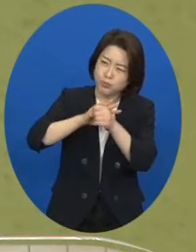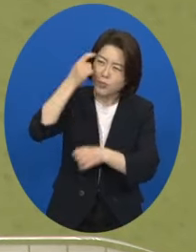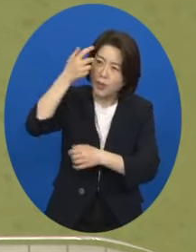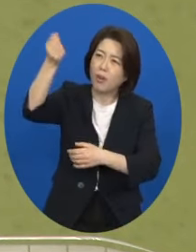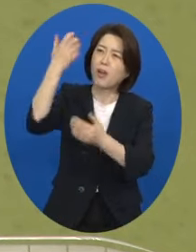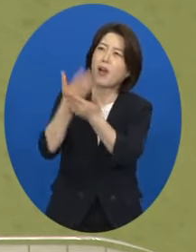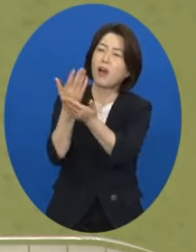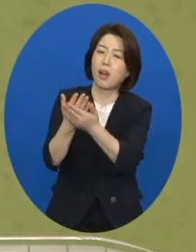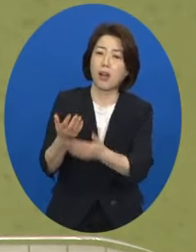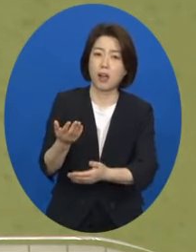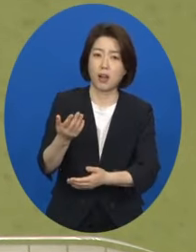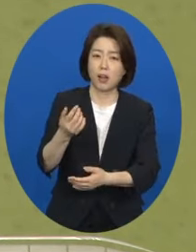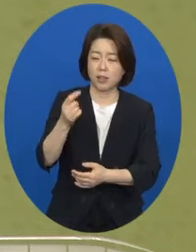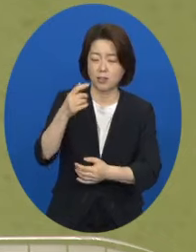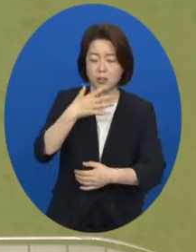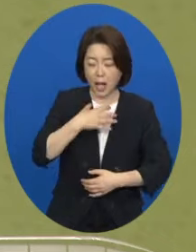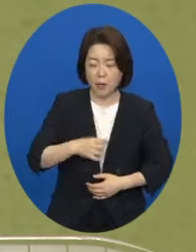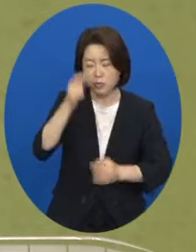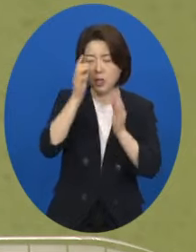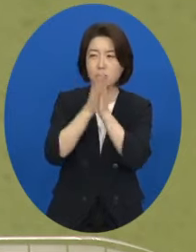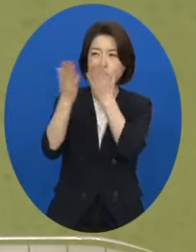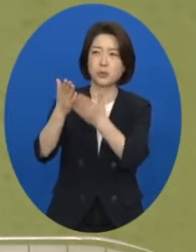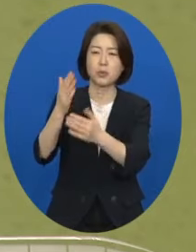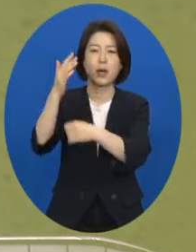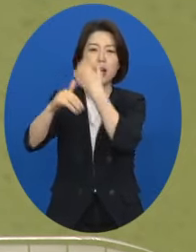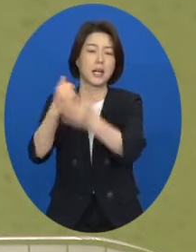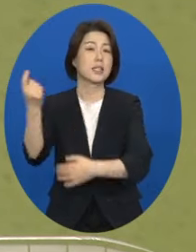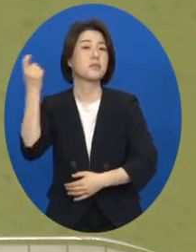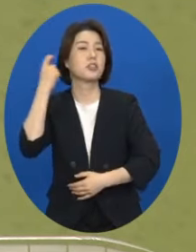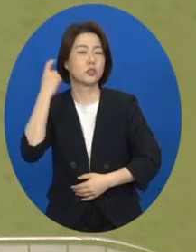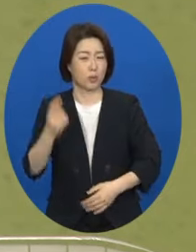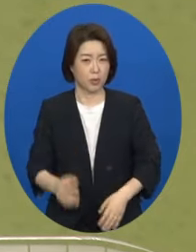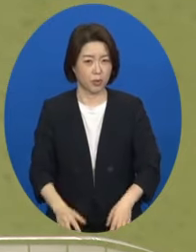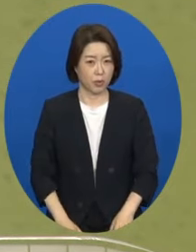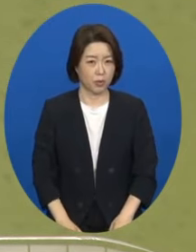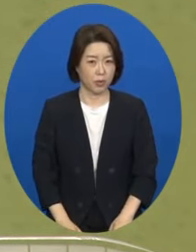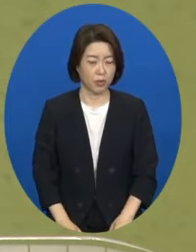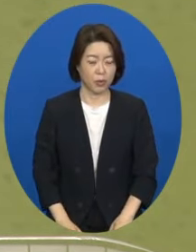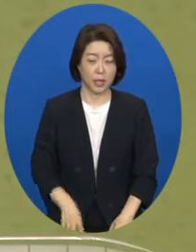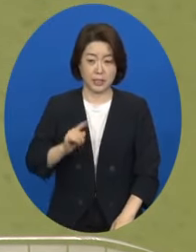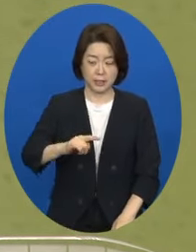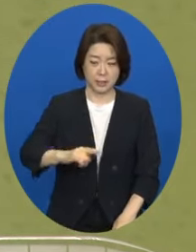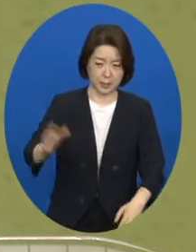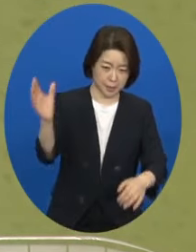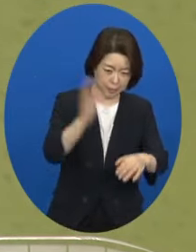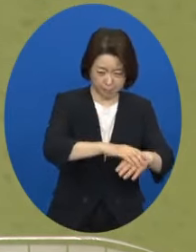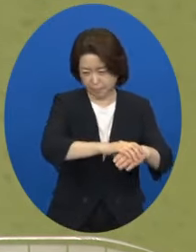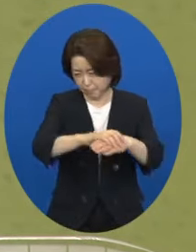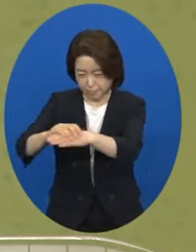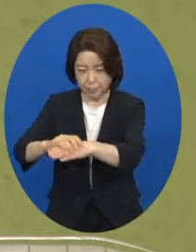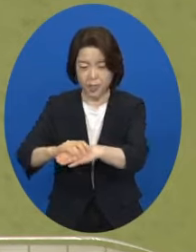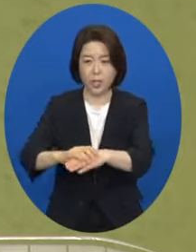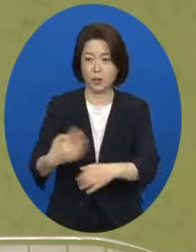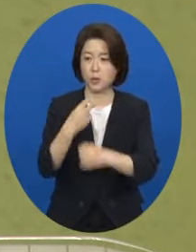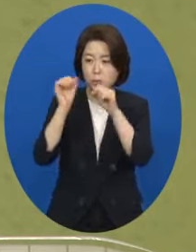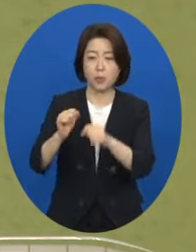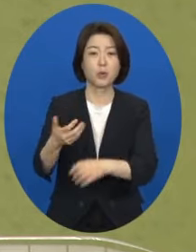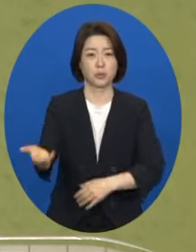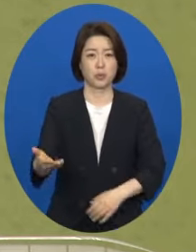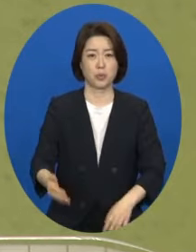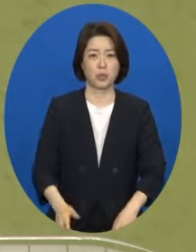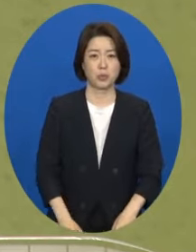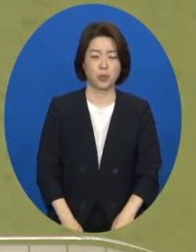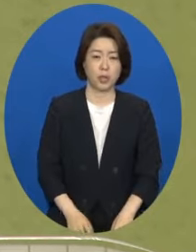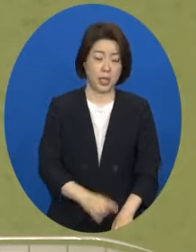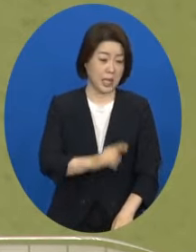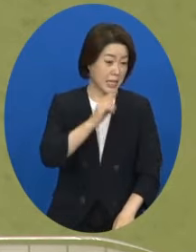기도 들으신 거 아닙니까? 어쨌든 그 롯이 강건하심으로 살게 되는 거예요. 최악의 선택에 또 최악의